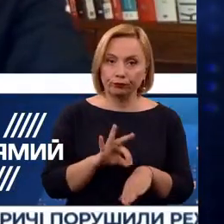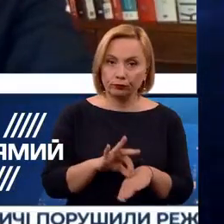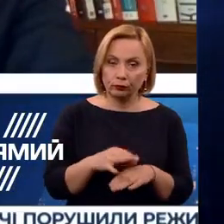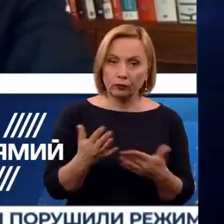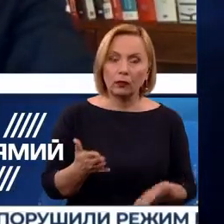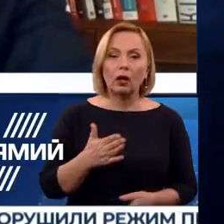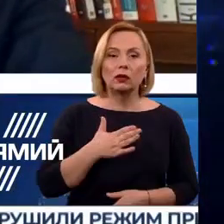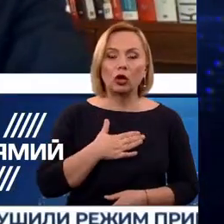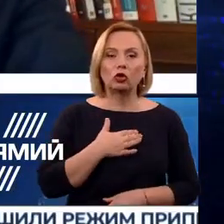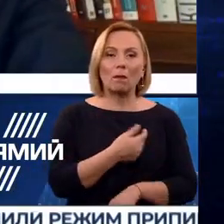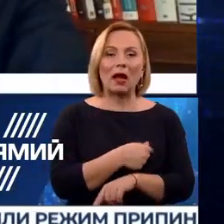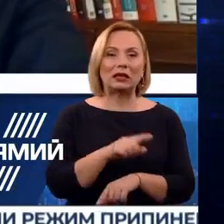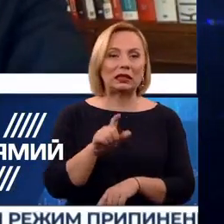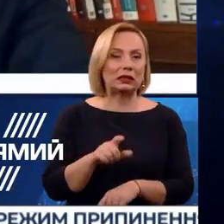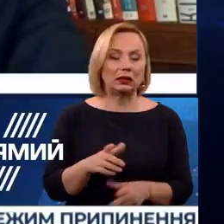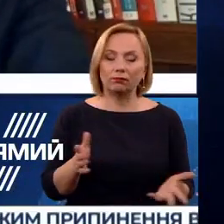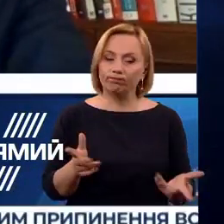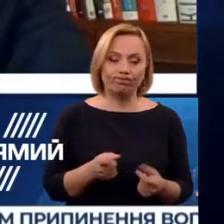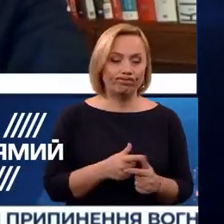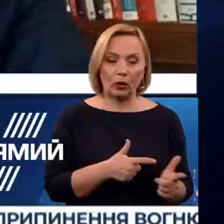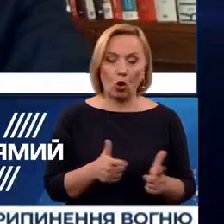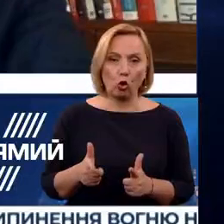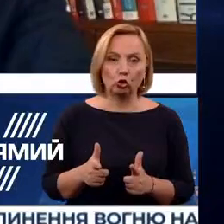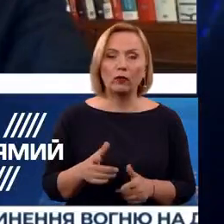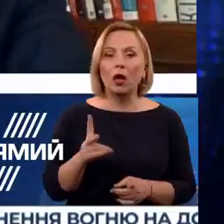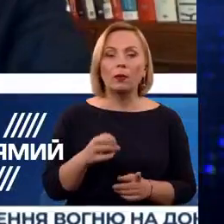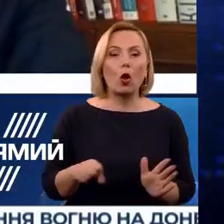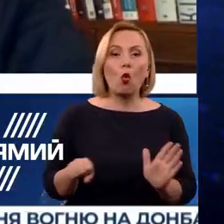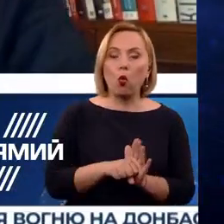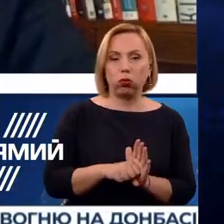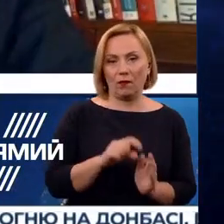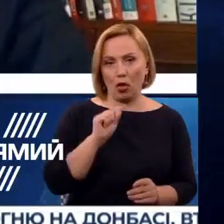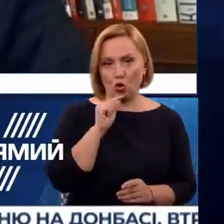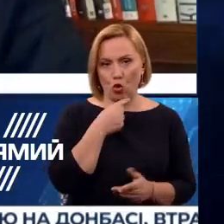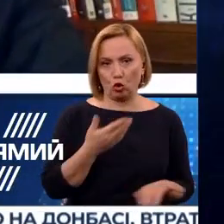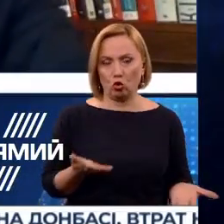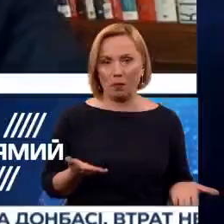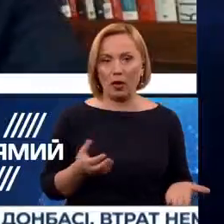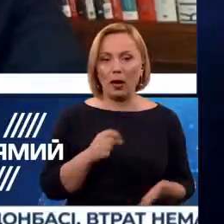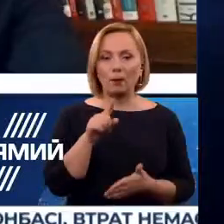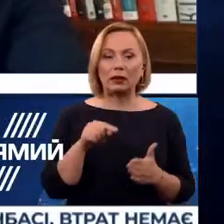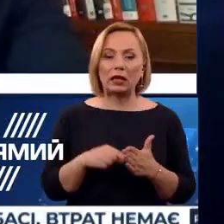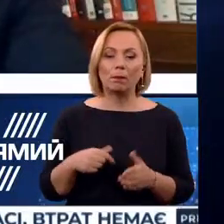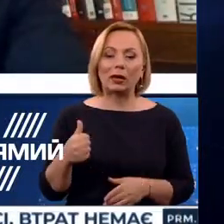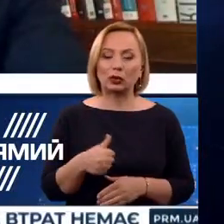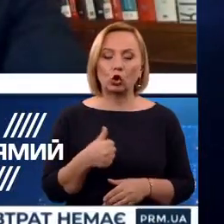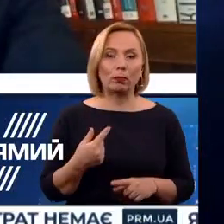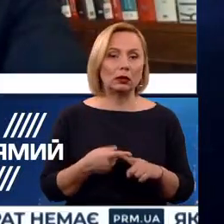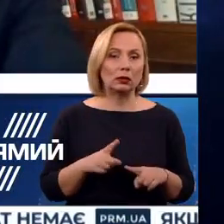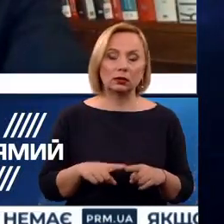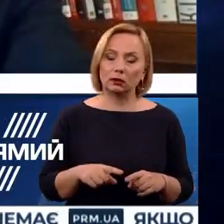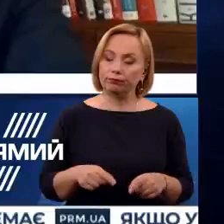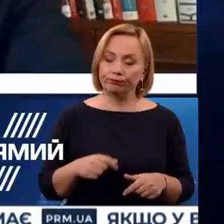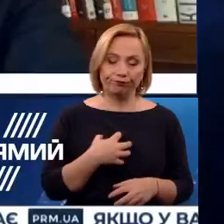наша медицина до цього не готова, але в жодному випадку не вбивається економіка. Тому що питання безробіття – це сьогодні ключове для